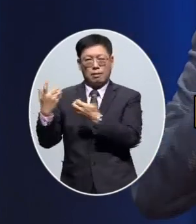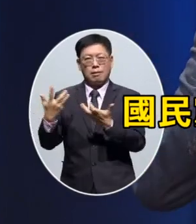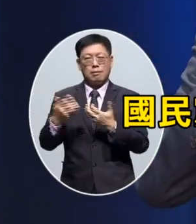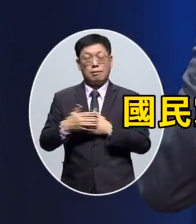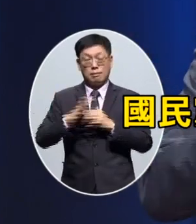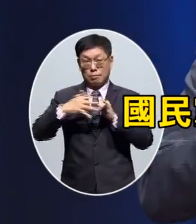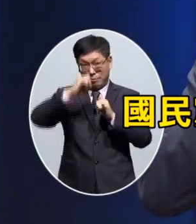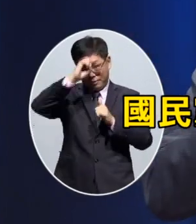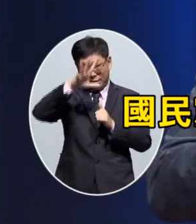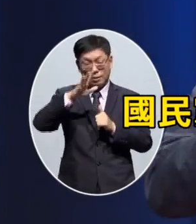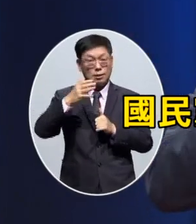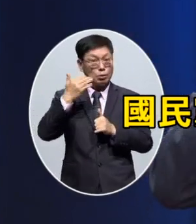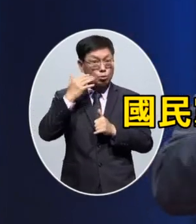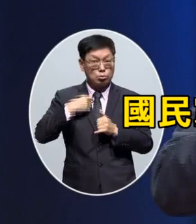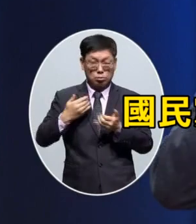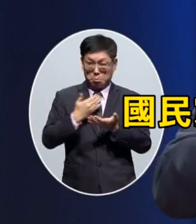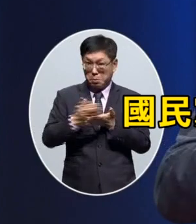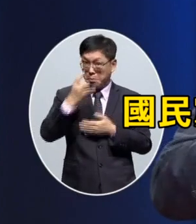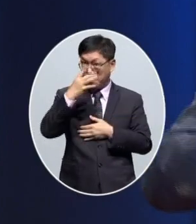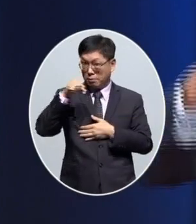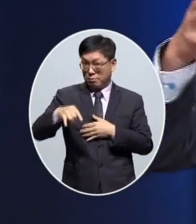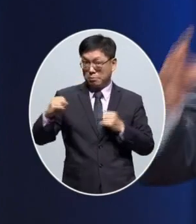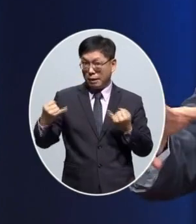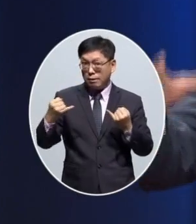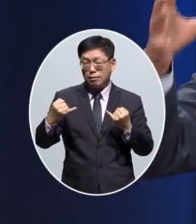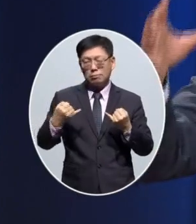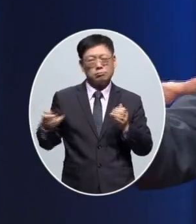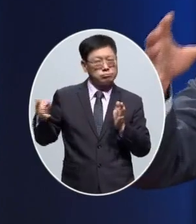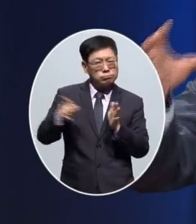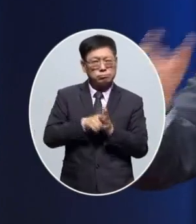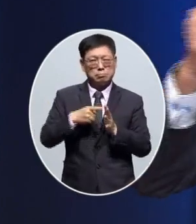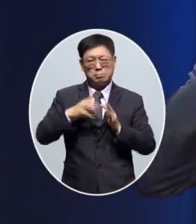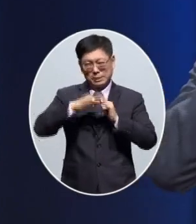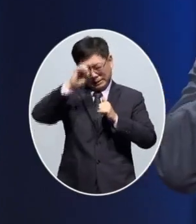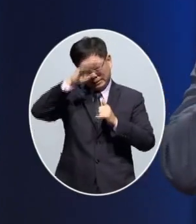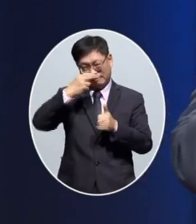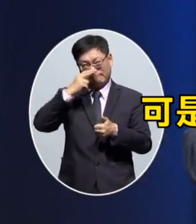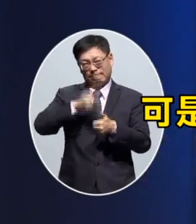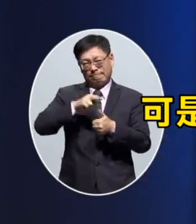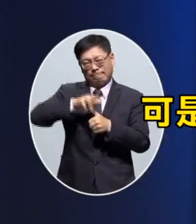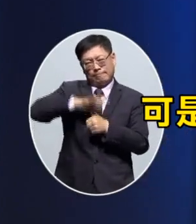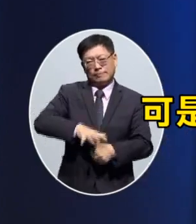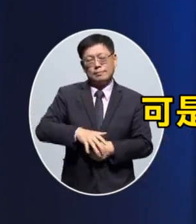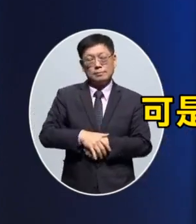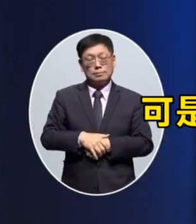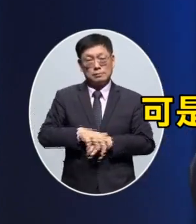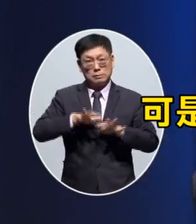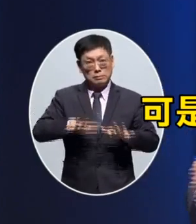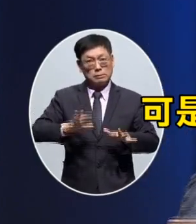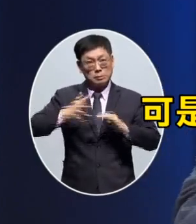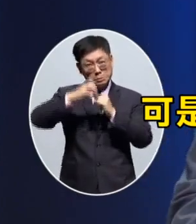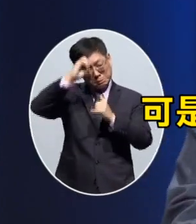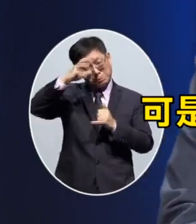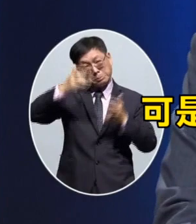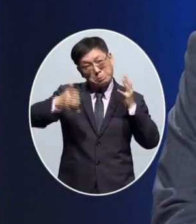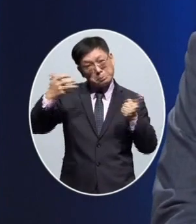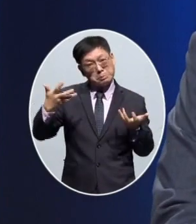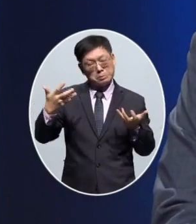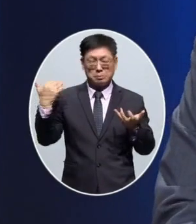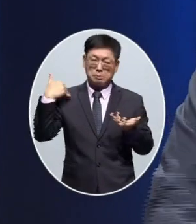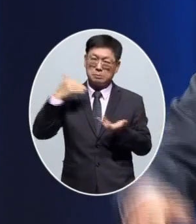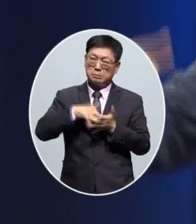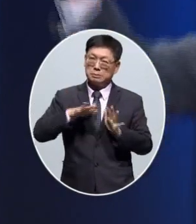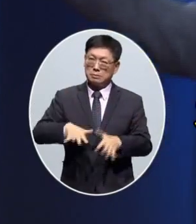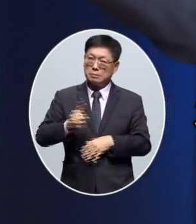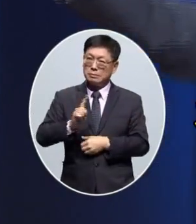起手式，当然就对张老师有更多的一个期待。但是回过头来讲，就我个人认为啊，像是四位候选